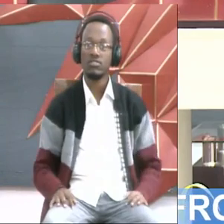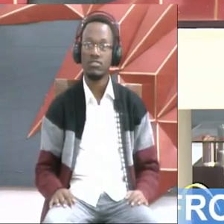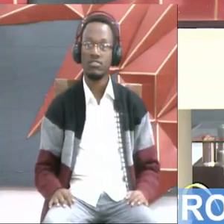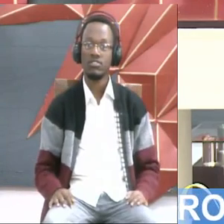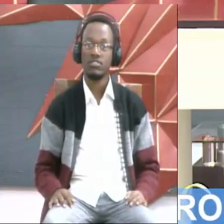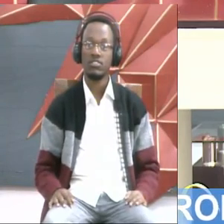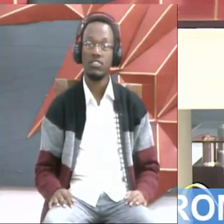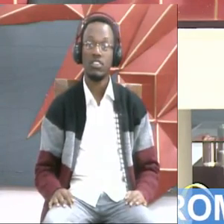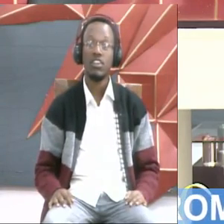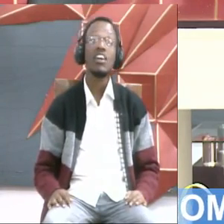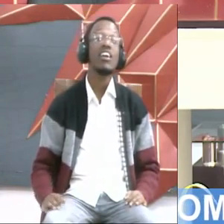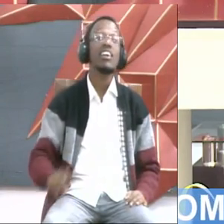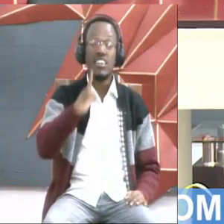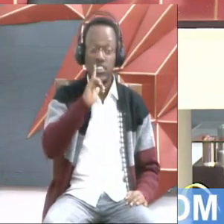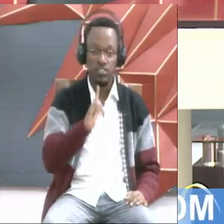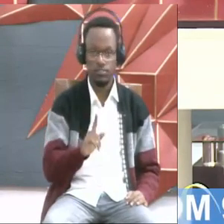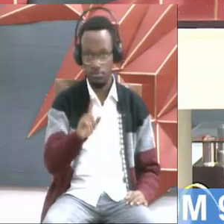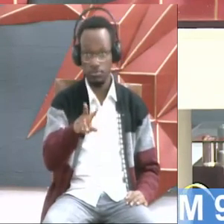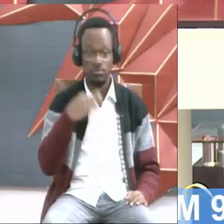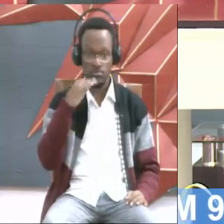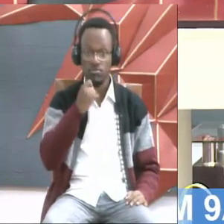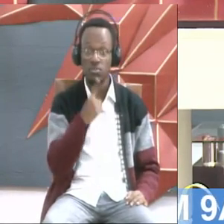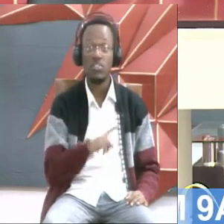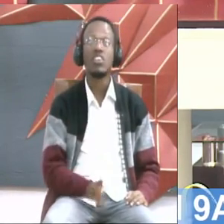La vérité vous rendra libre.